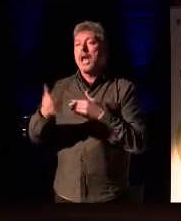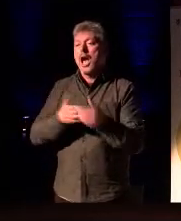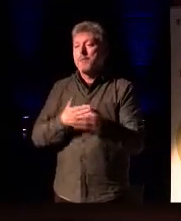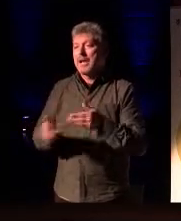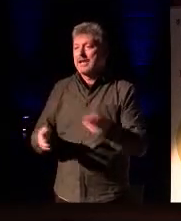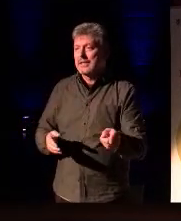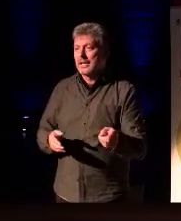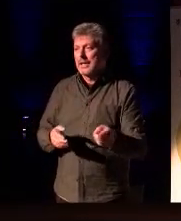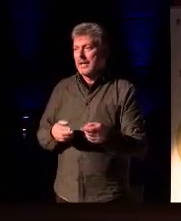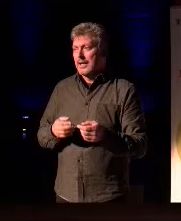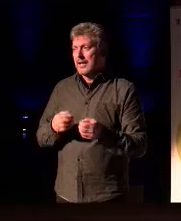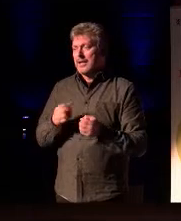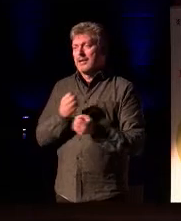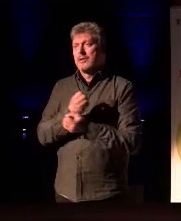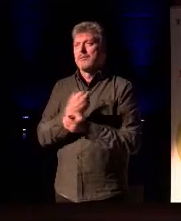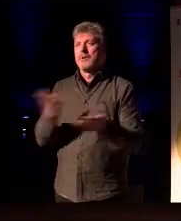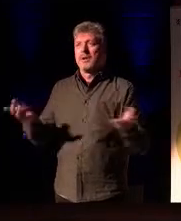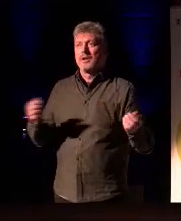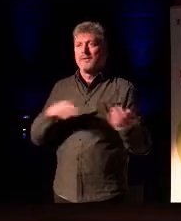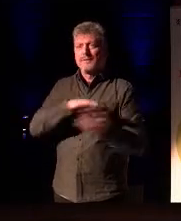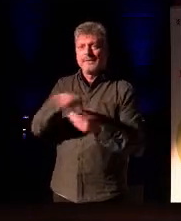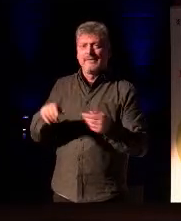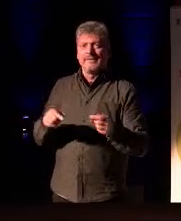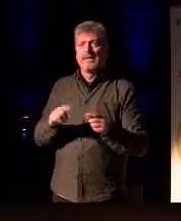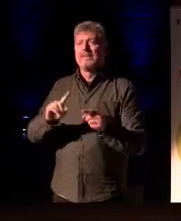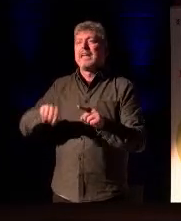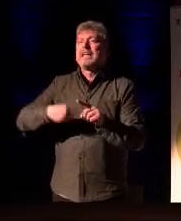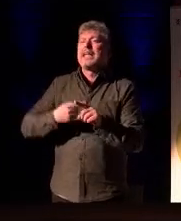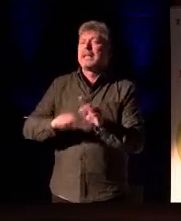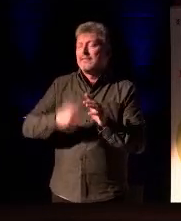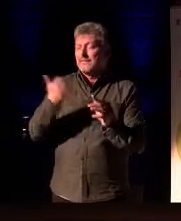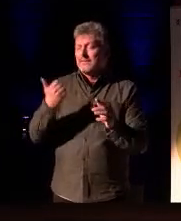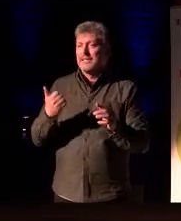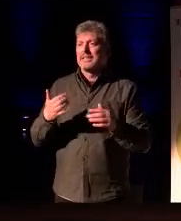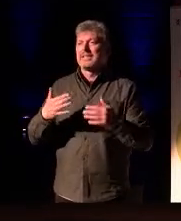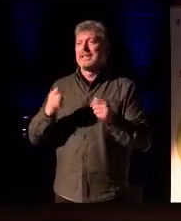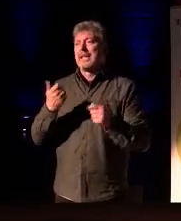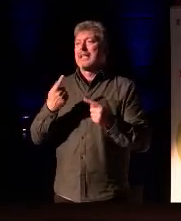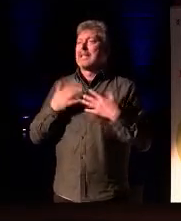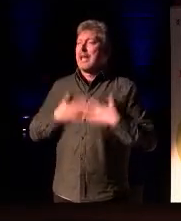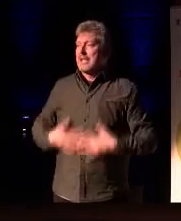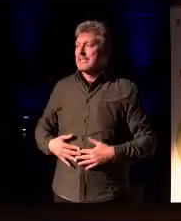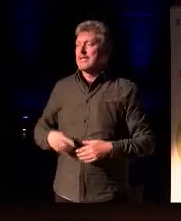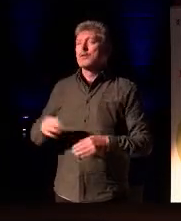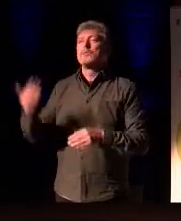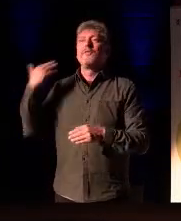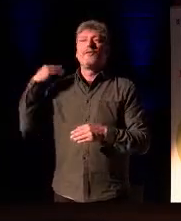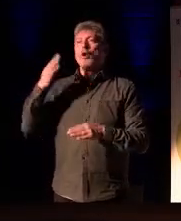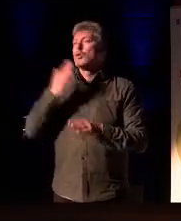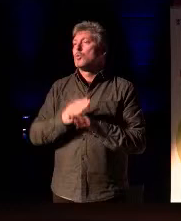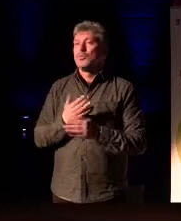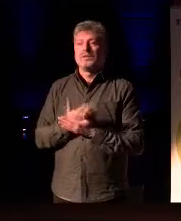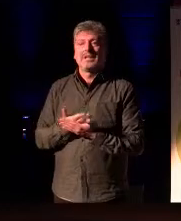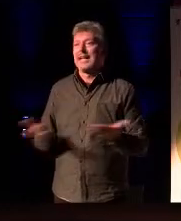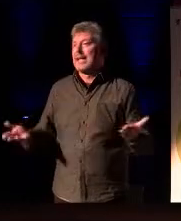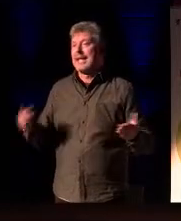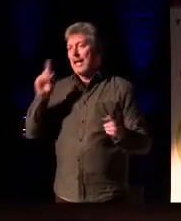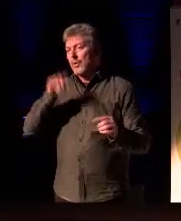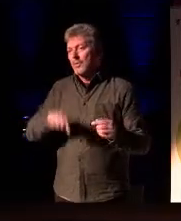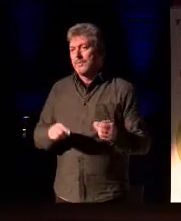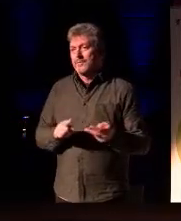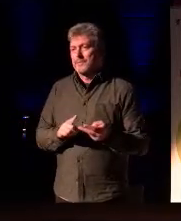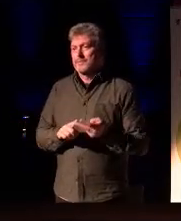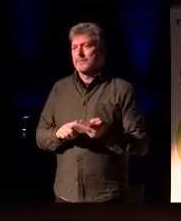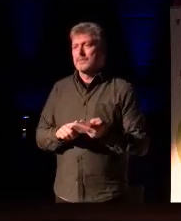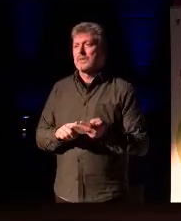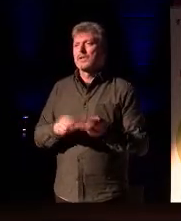disse systematiske tiltakene gjør at folk nettopp kan gjenvinne til e-helse, som man før kanskje trodde ikke var viktig å investere I. Et annet